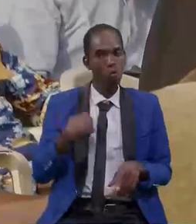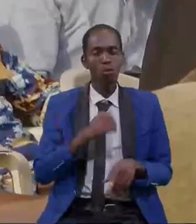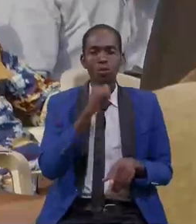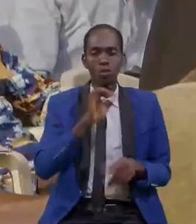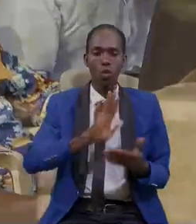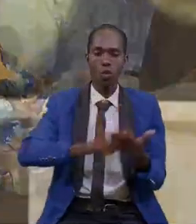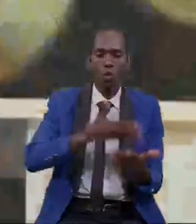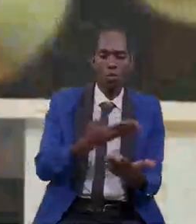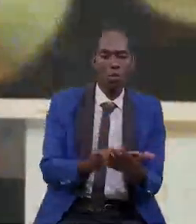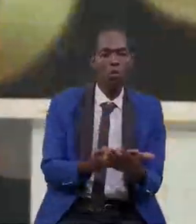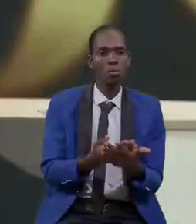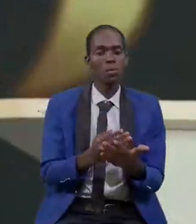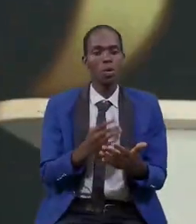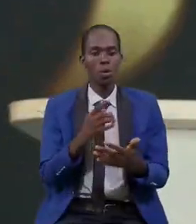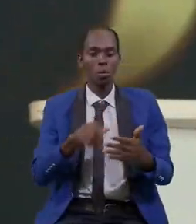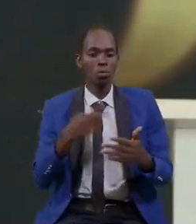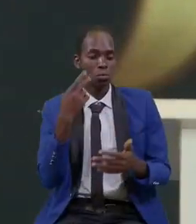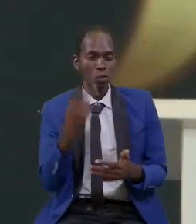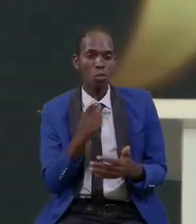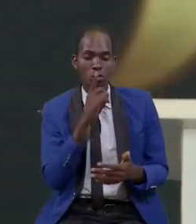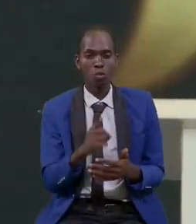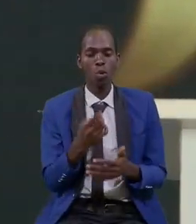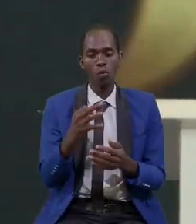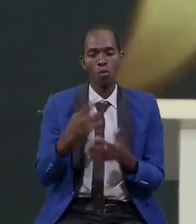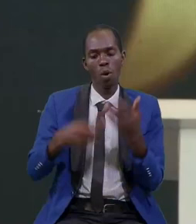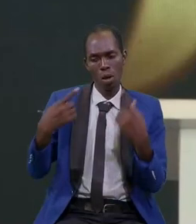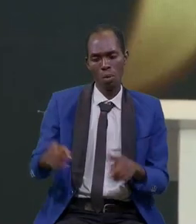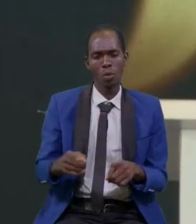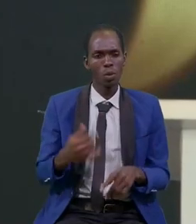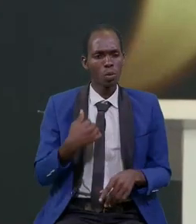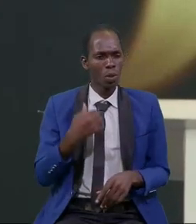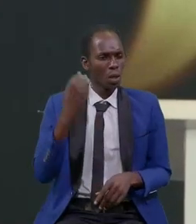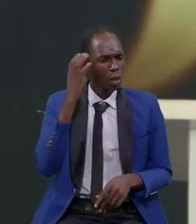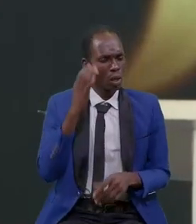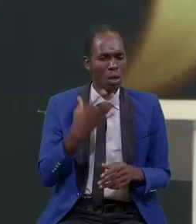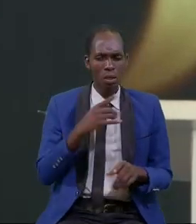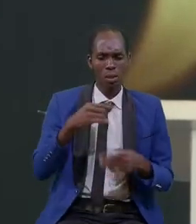s'est réellement passé. J'ai entendu que tu es allé et